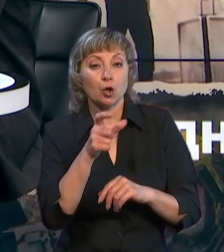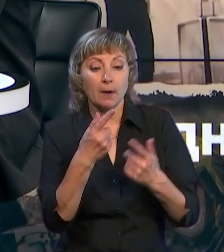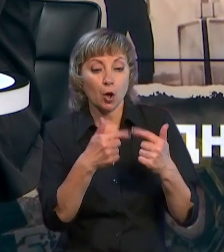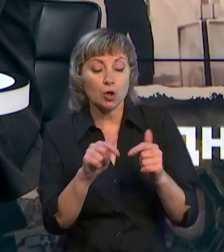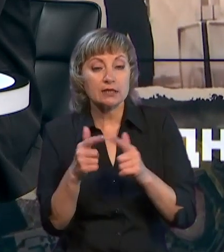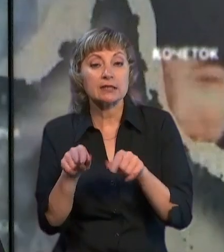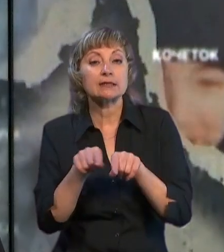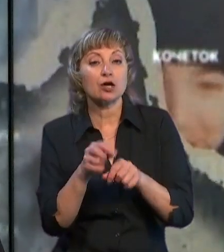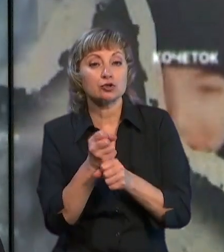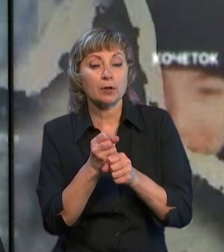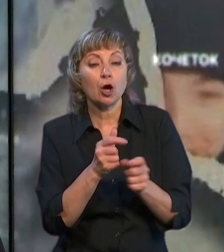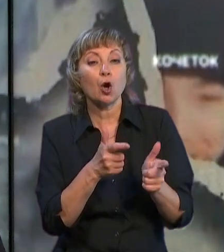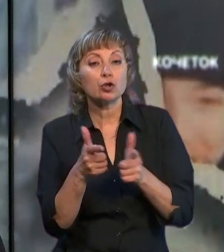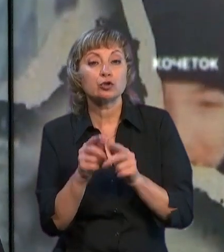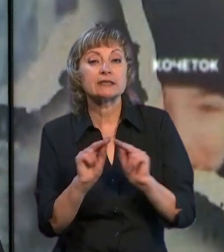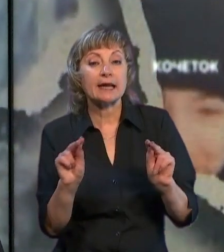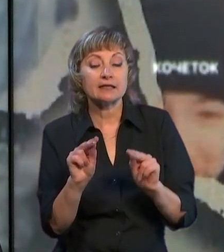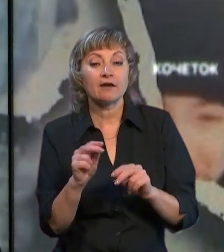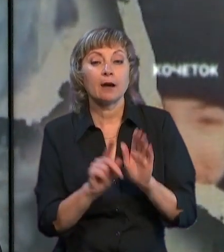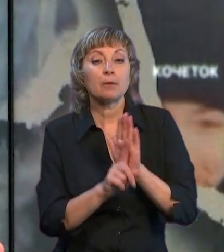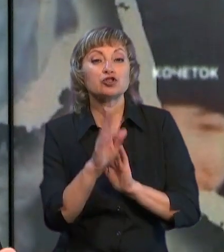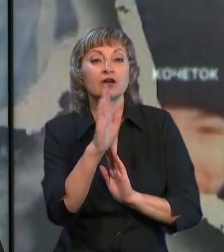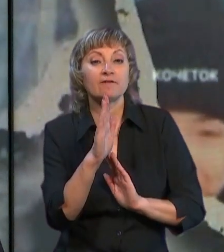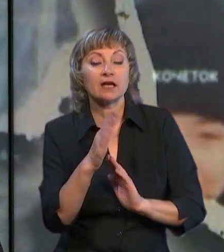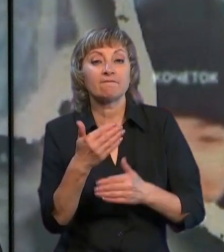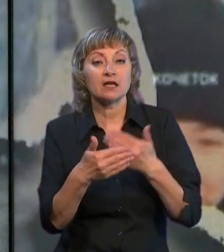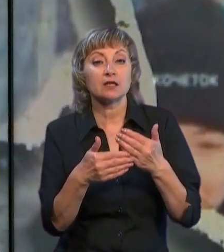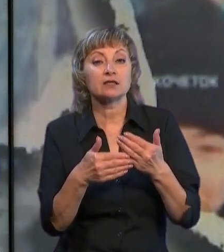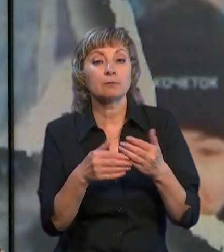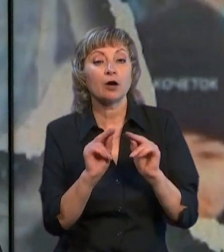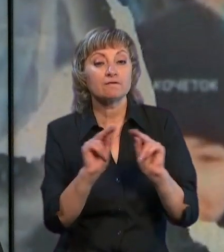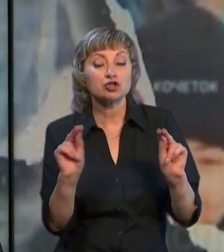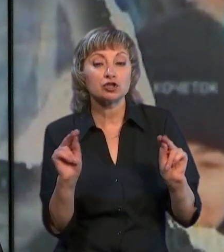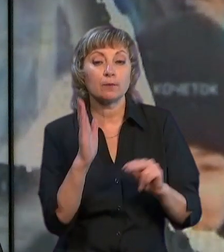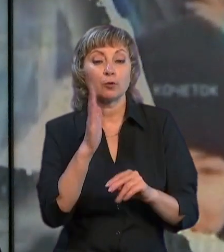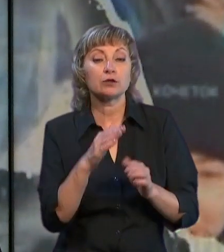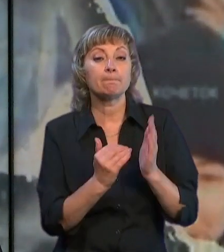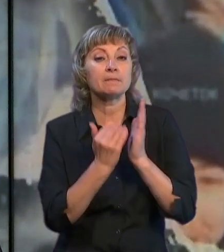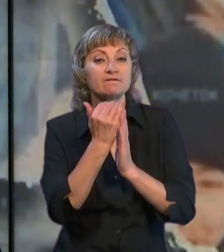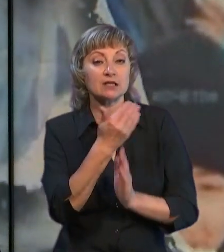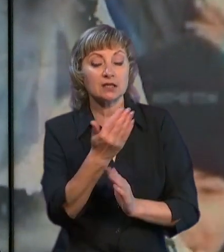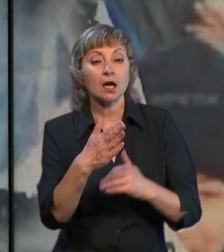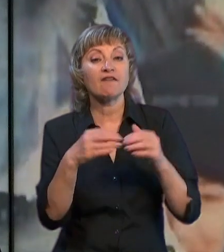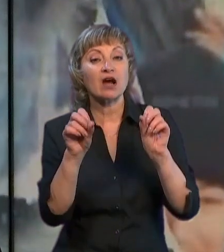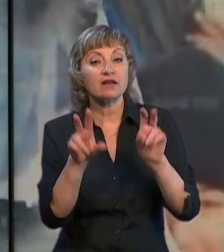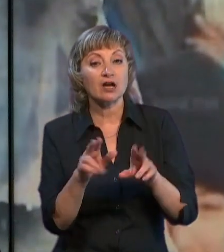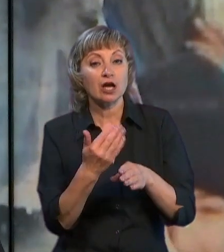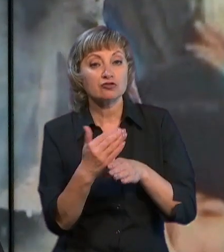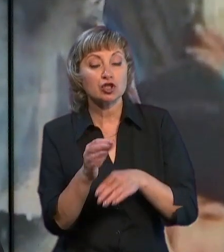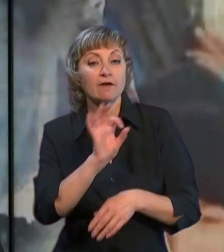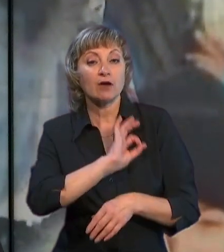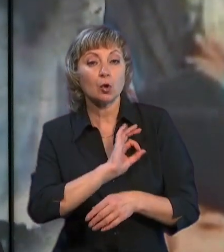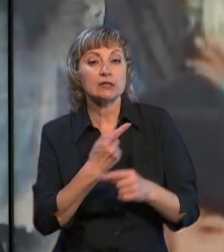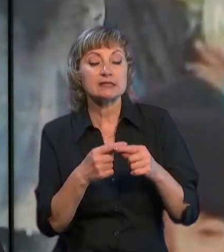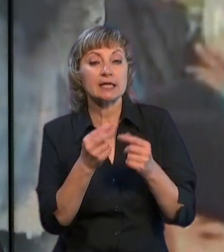також працюють, готують тренерів. Ми зараз на початку вересня вийдемо до вчителів і будемо підвищувати їхню кваліфікацію в частині використання цих